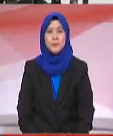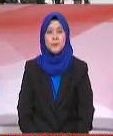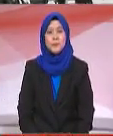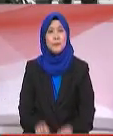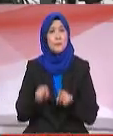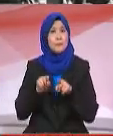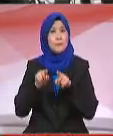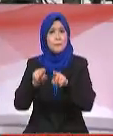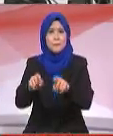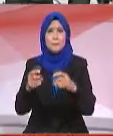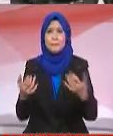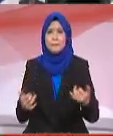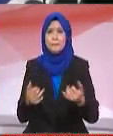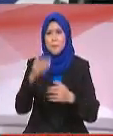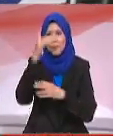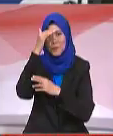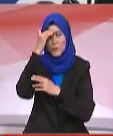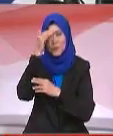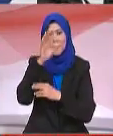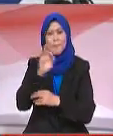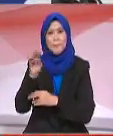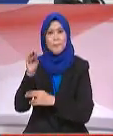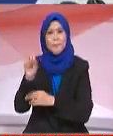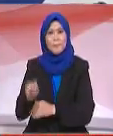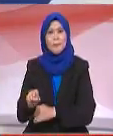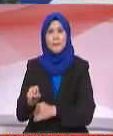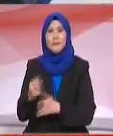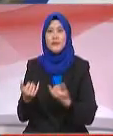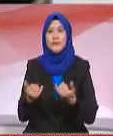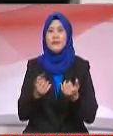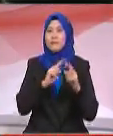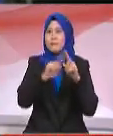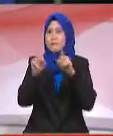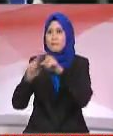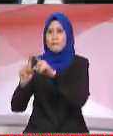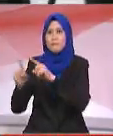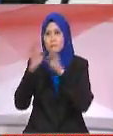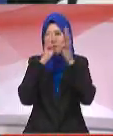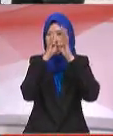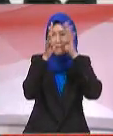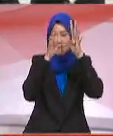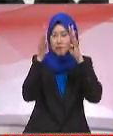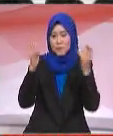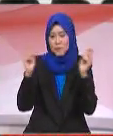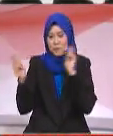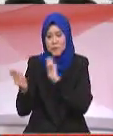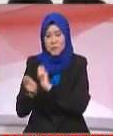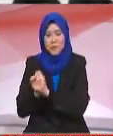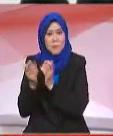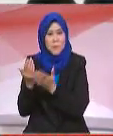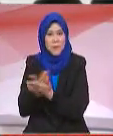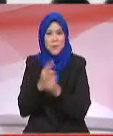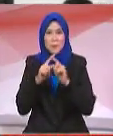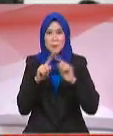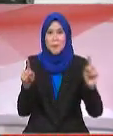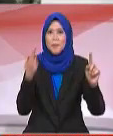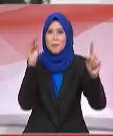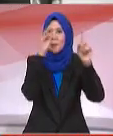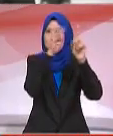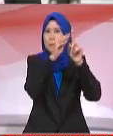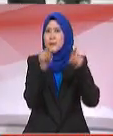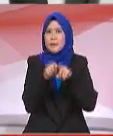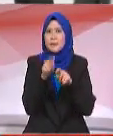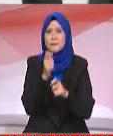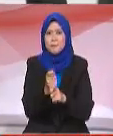Seiring dengan usianya, Johor FM Permata Selatan telah bersiaran dengan pelbagai revolusi dan pembaruan yang dilakukan. Namun, matlamatnya tetap